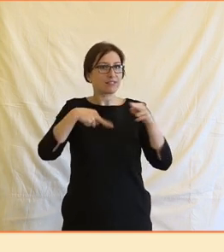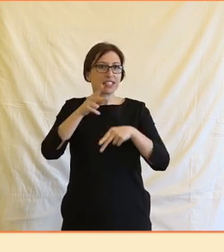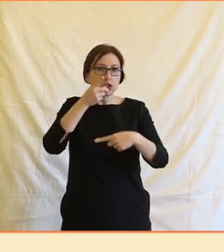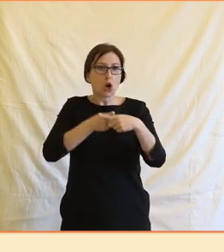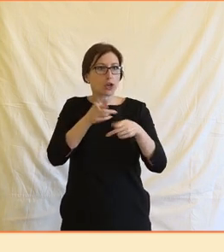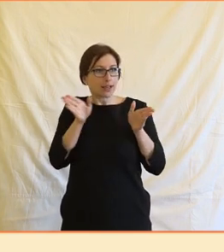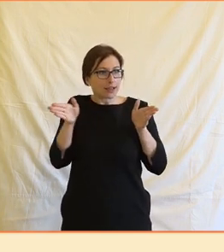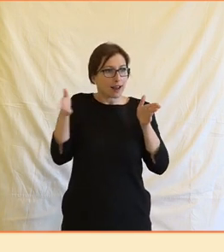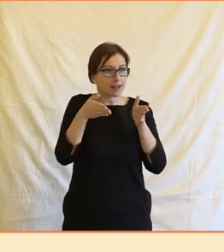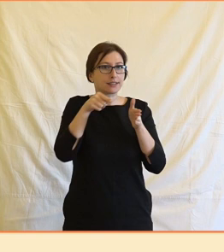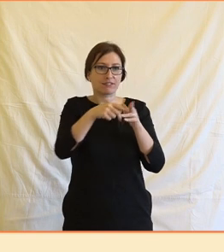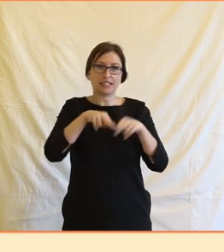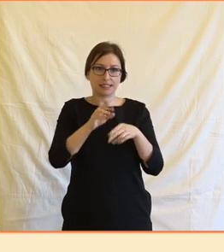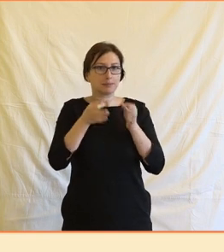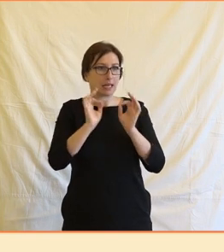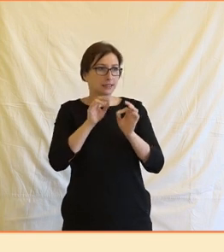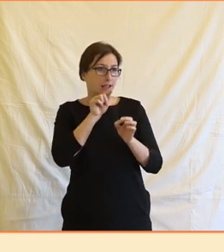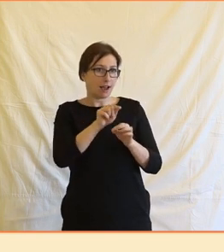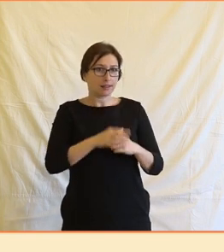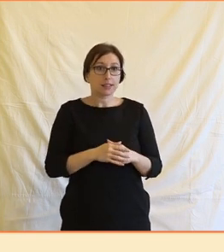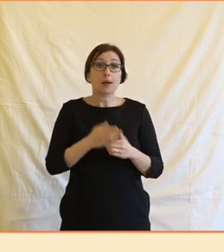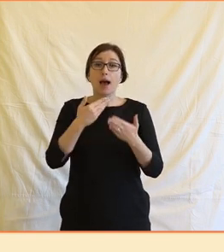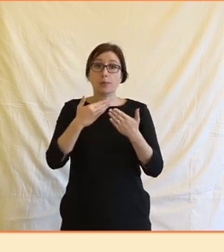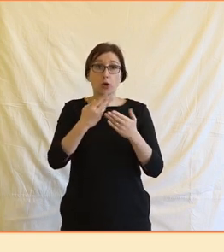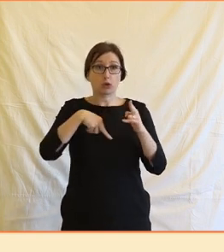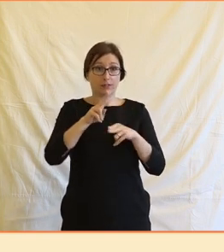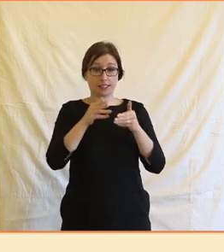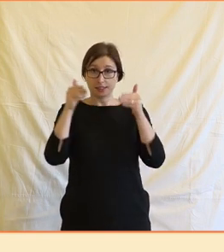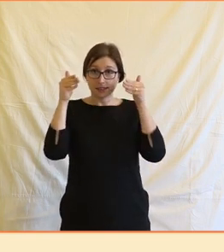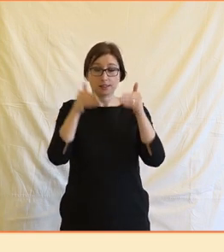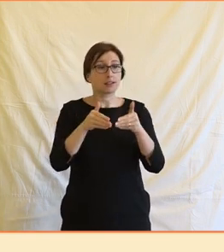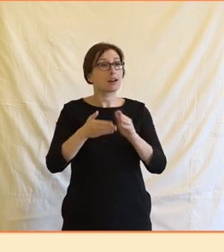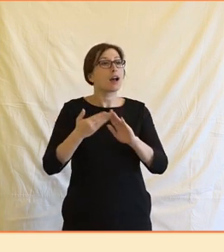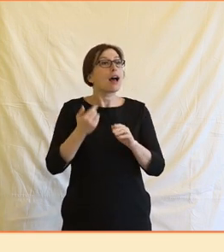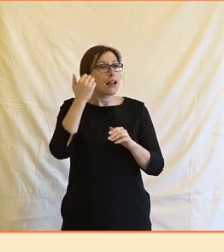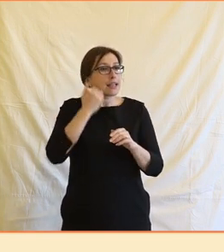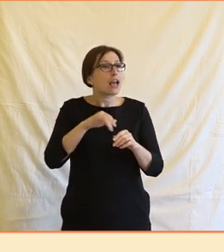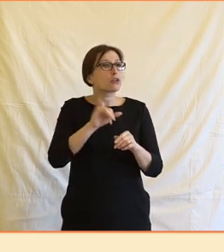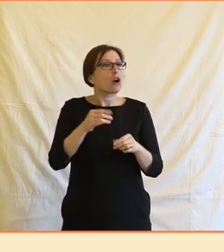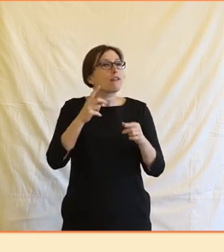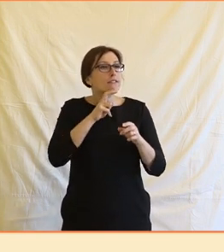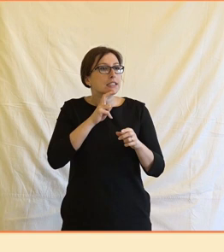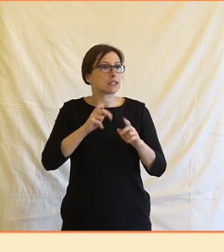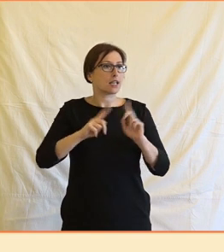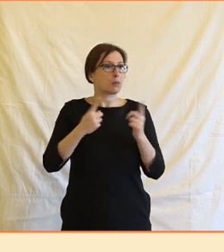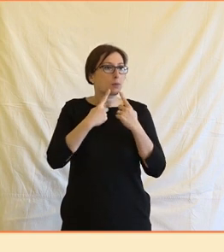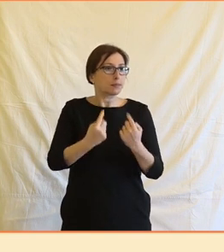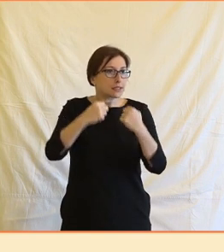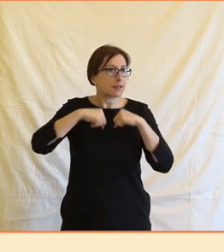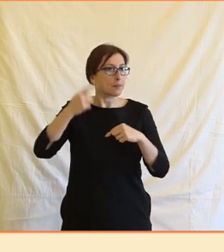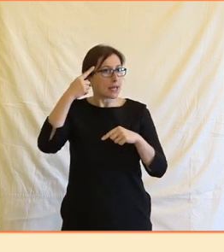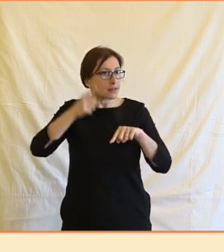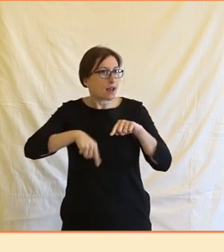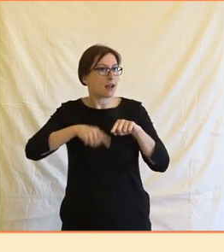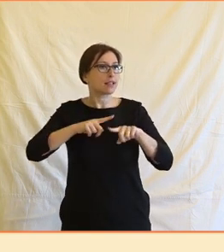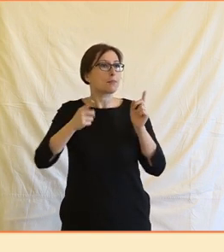trošku užší nebo specifičtější a zahrnuli jsme osoby mající dlouhodobé fyzické, duševní,